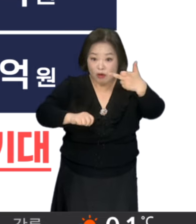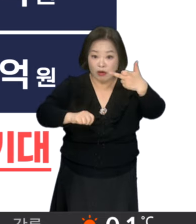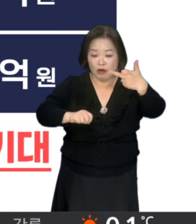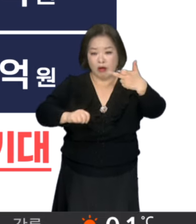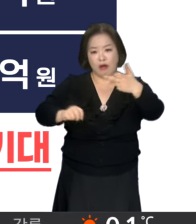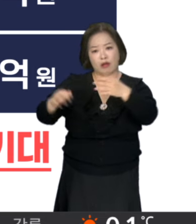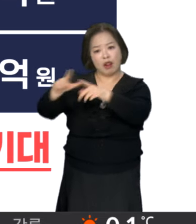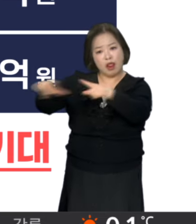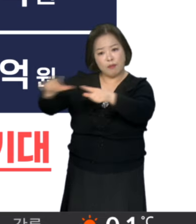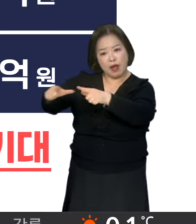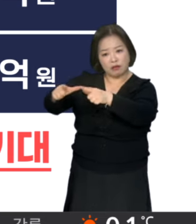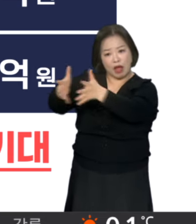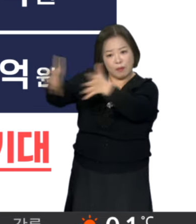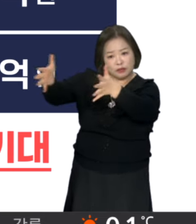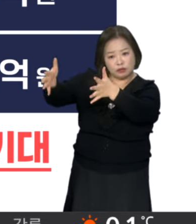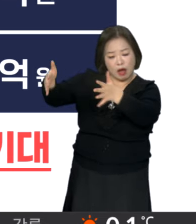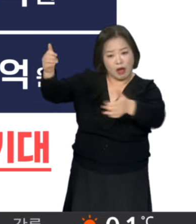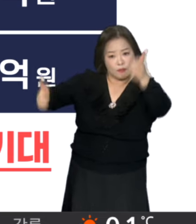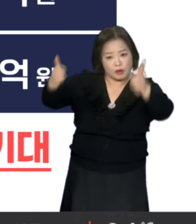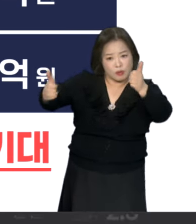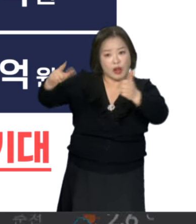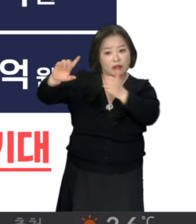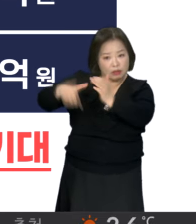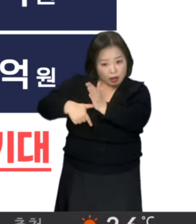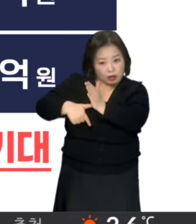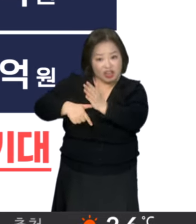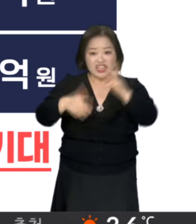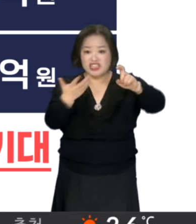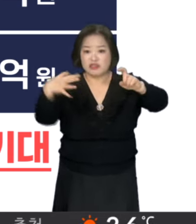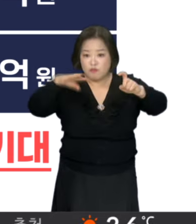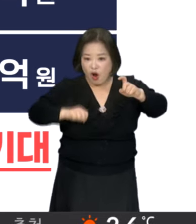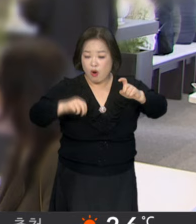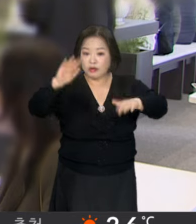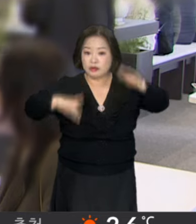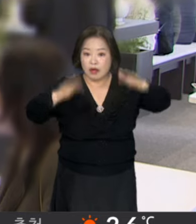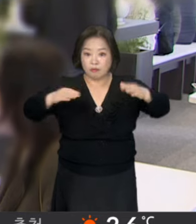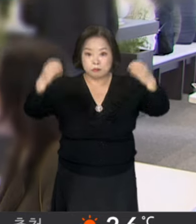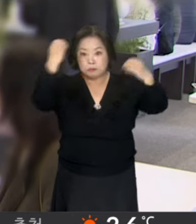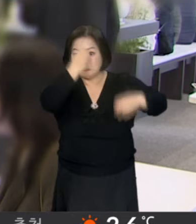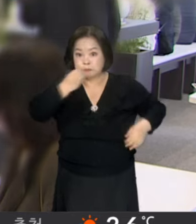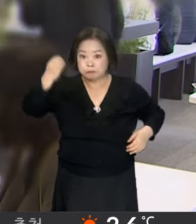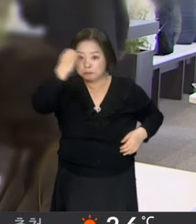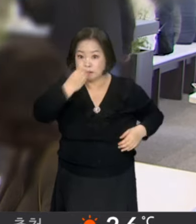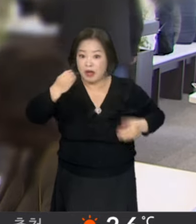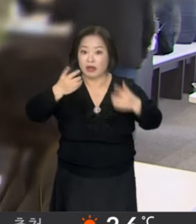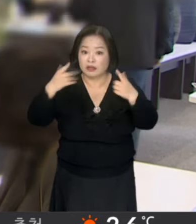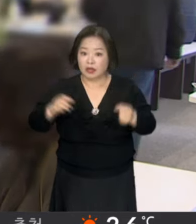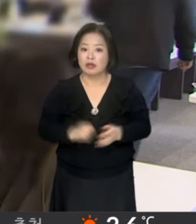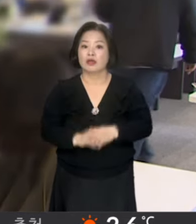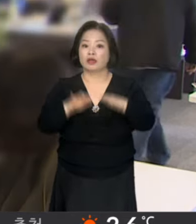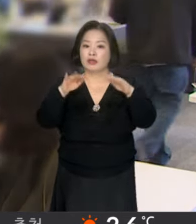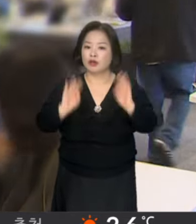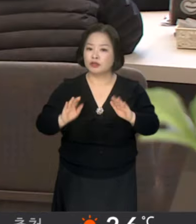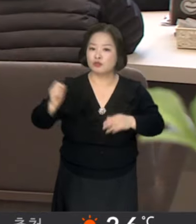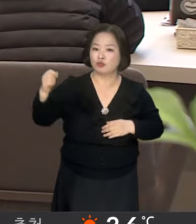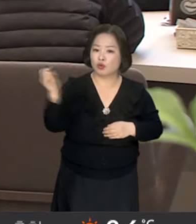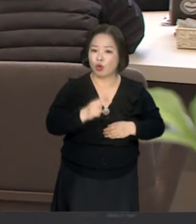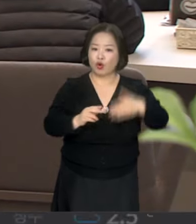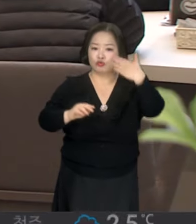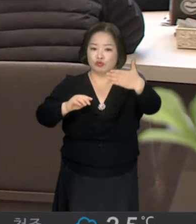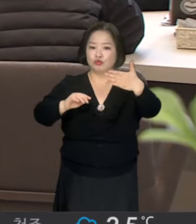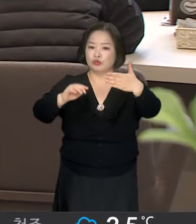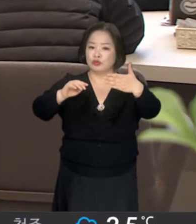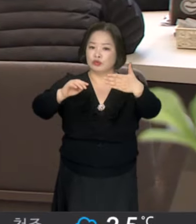시세와 비교하면 당첨만 되도 최대 10억 원의 차익을 노릴 수 있는 겁니다 특히 규제지역의 경우 9억원이